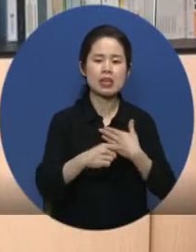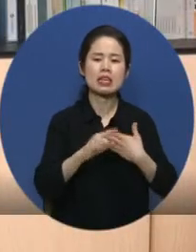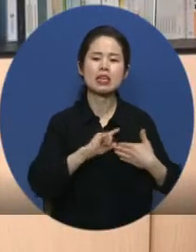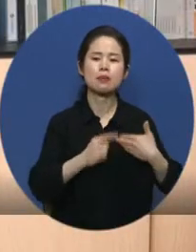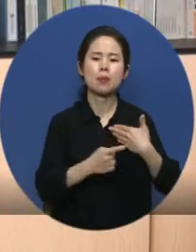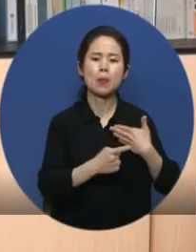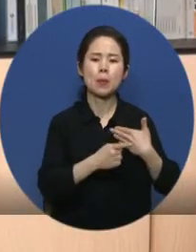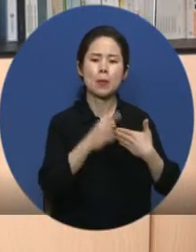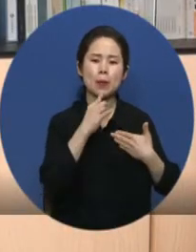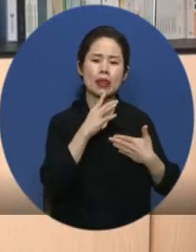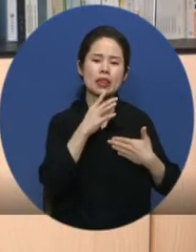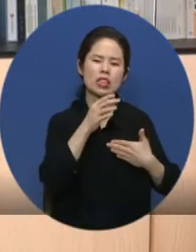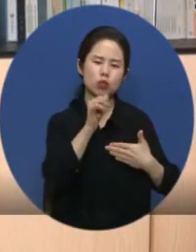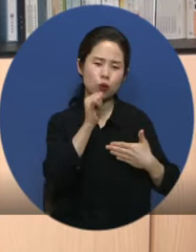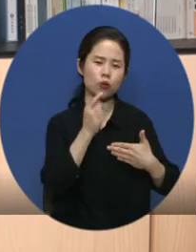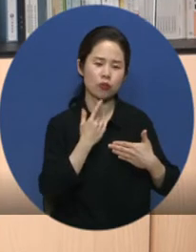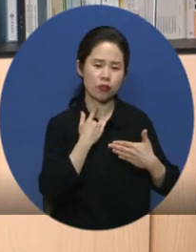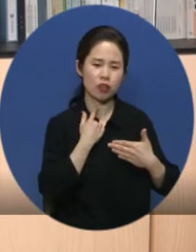그래서 그때